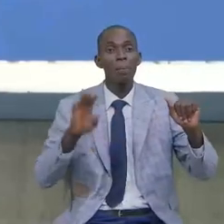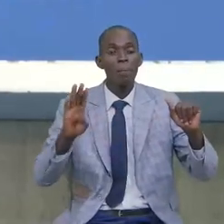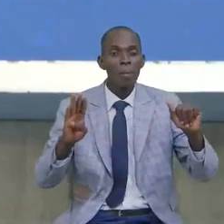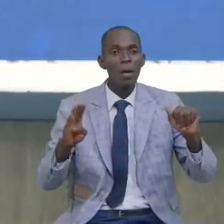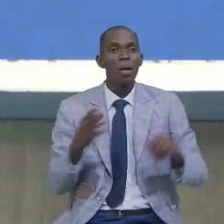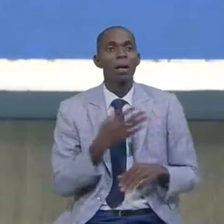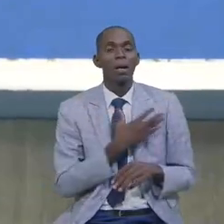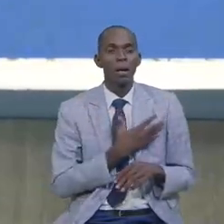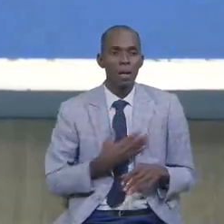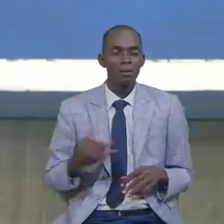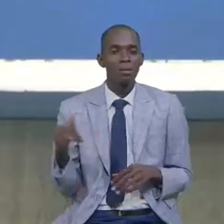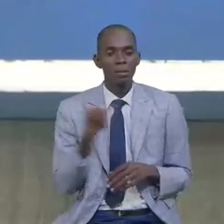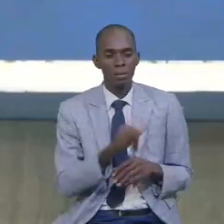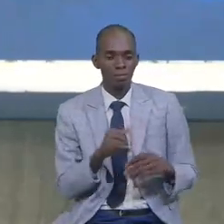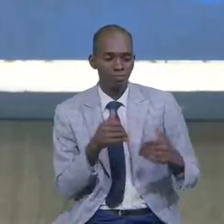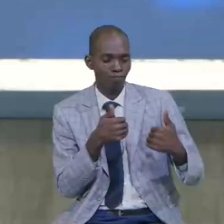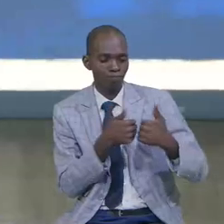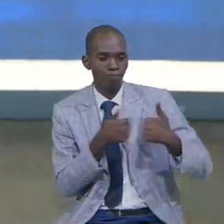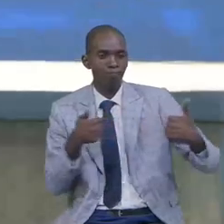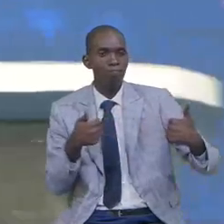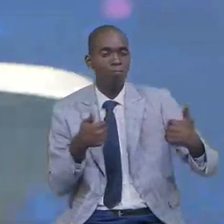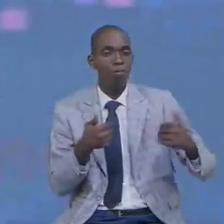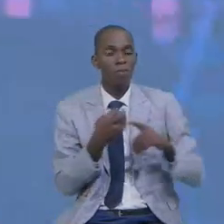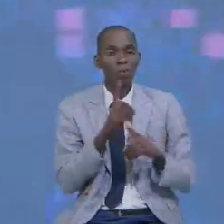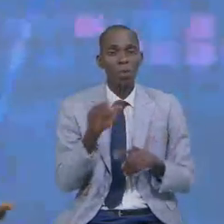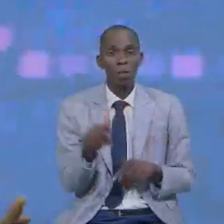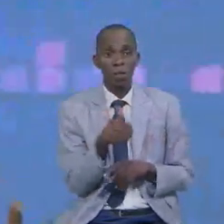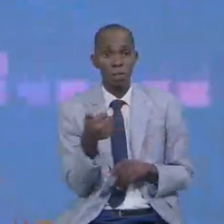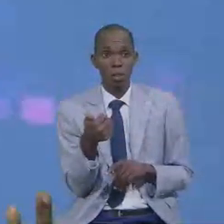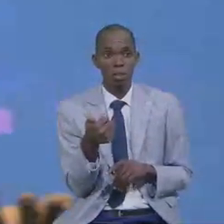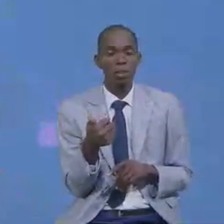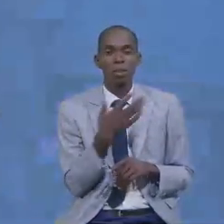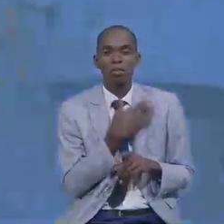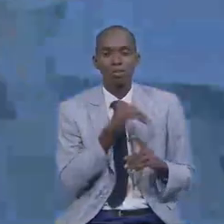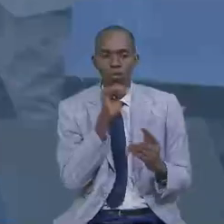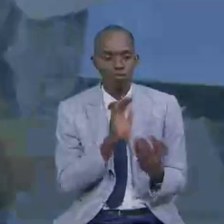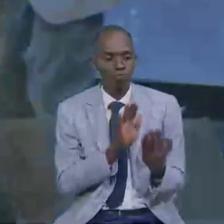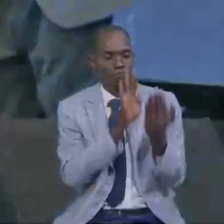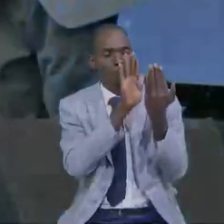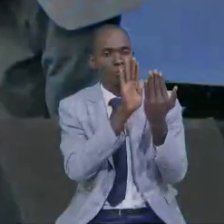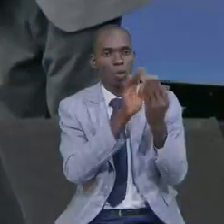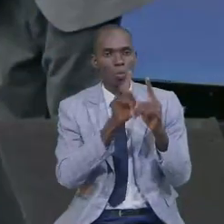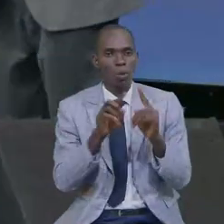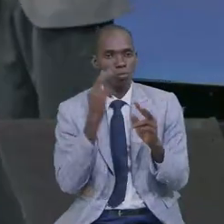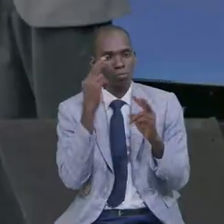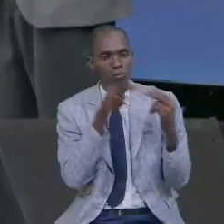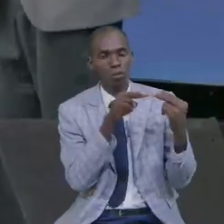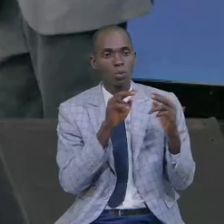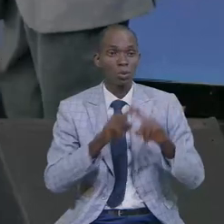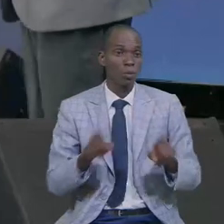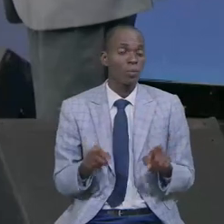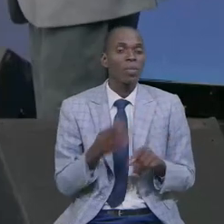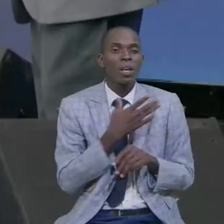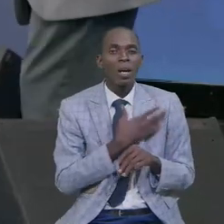se tournent le dos. Mais ils veulent être amis. Et tout ce qu'ils essaient